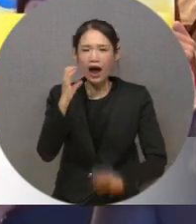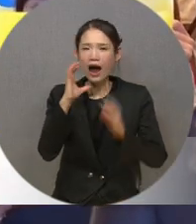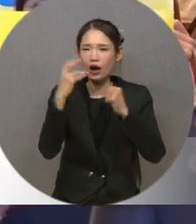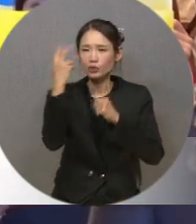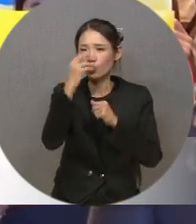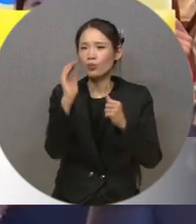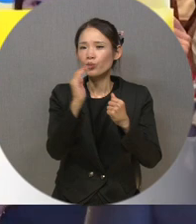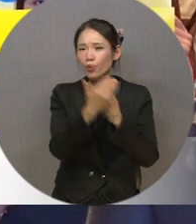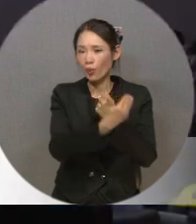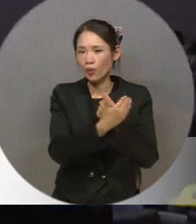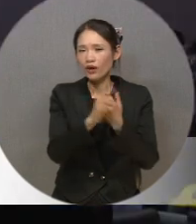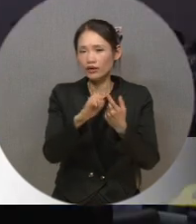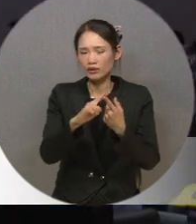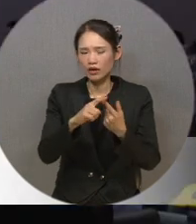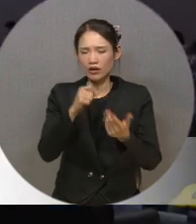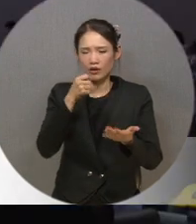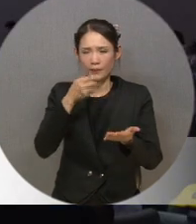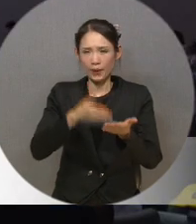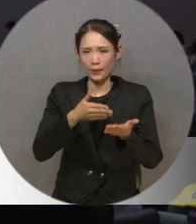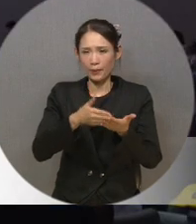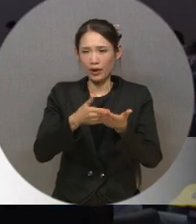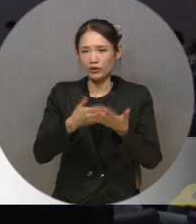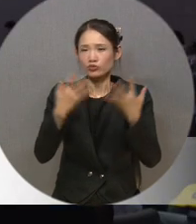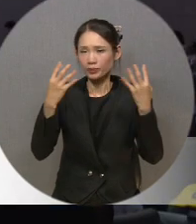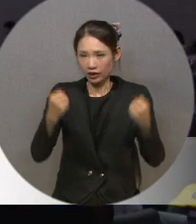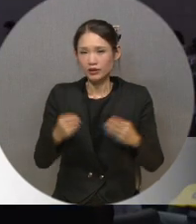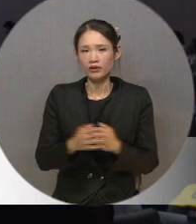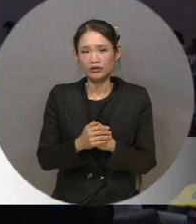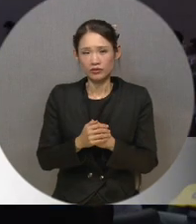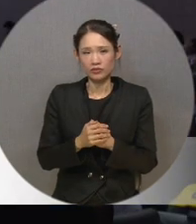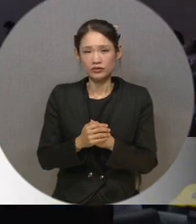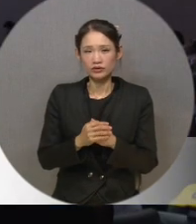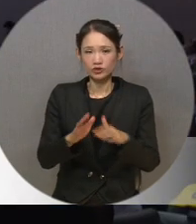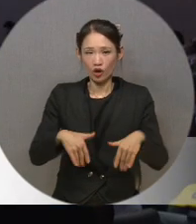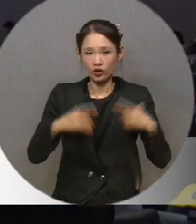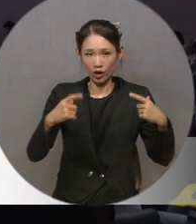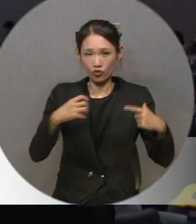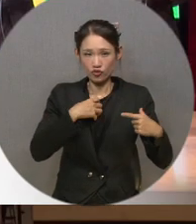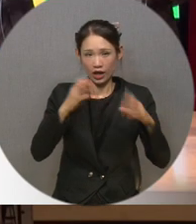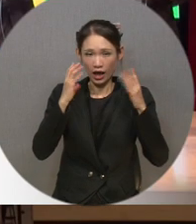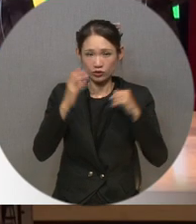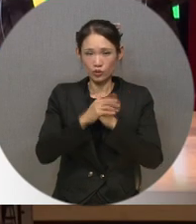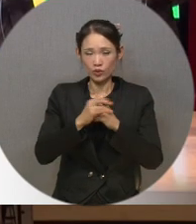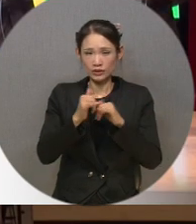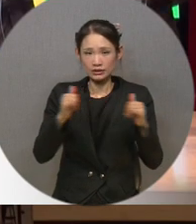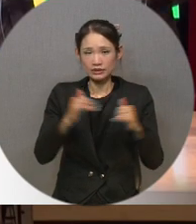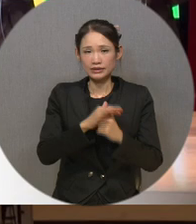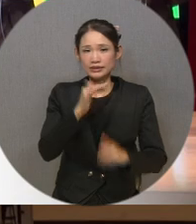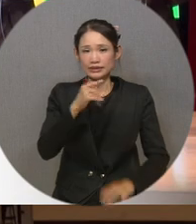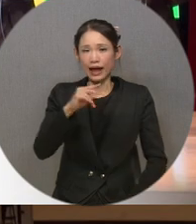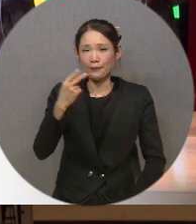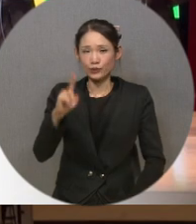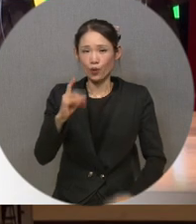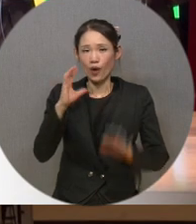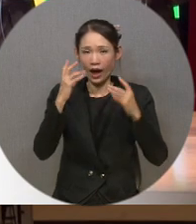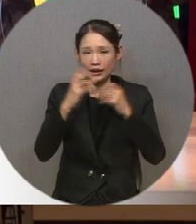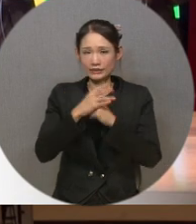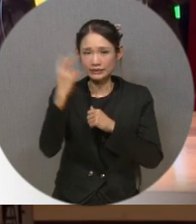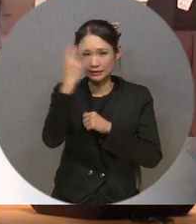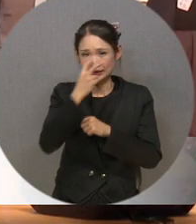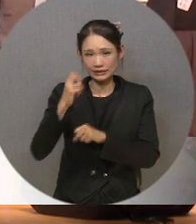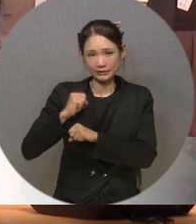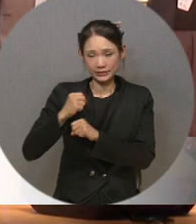있습니다. 전남도는 위기아동 돌봄 인적 안전망 구축을 위한 남도아이 지킴이단 발대식을